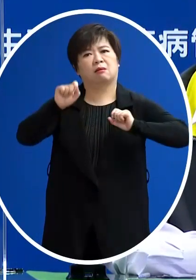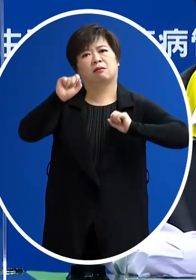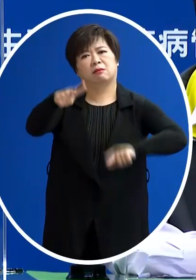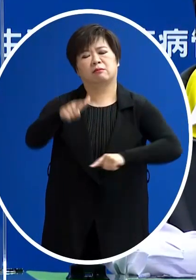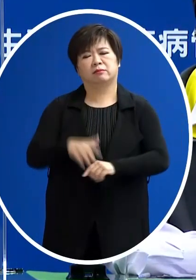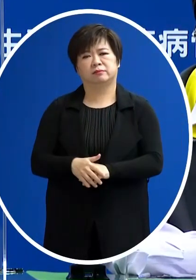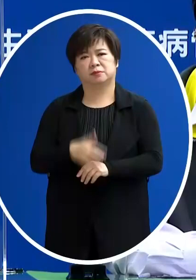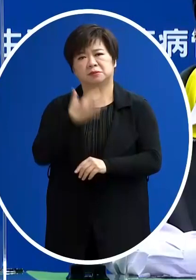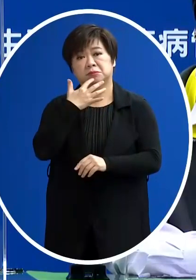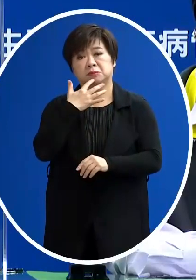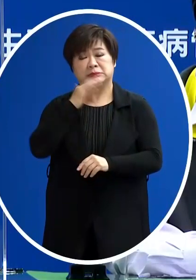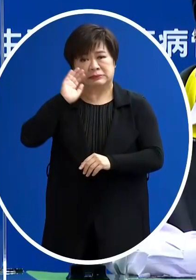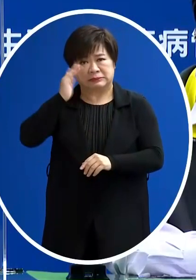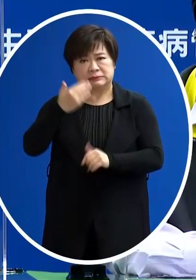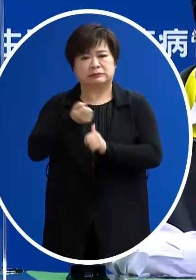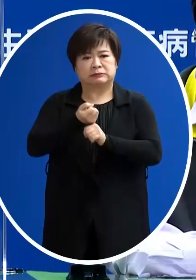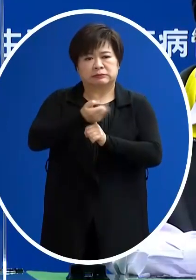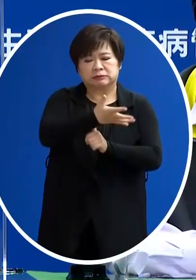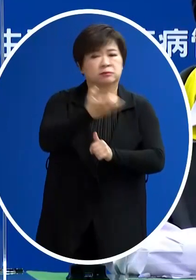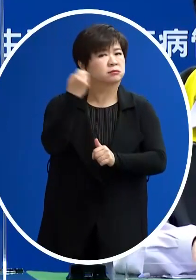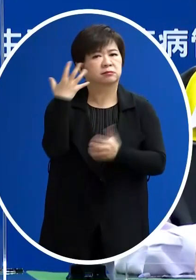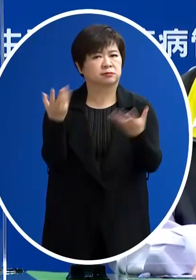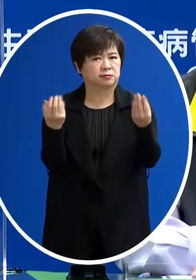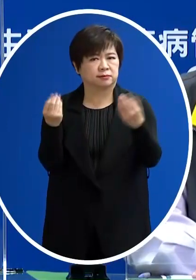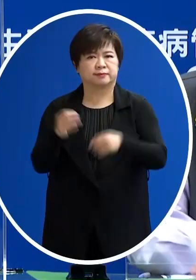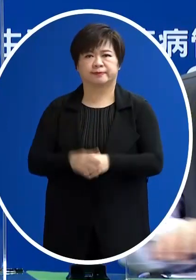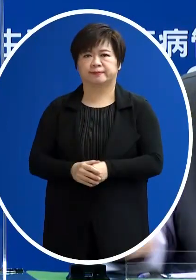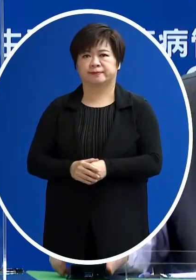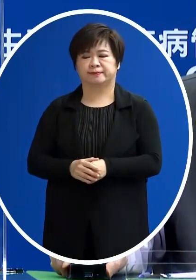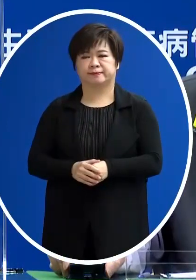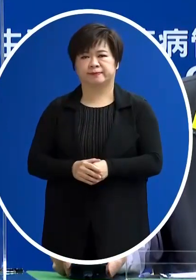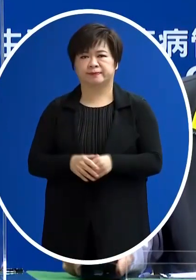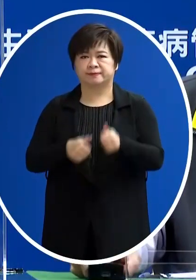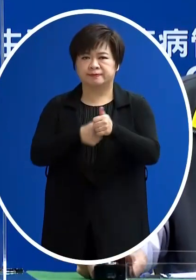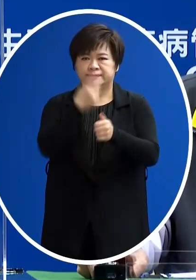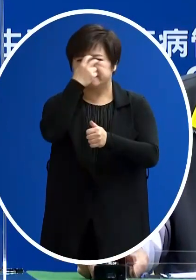有往旁边的在走，那相关的一个框列跟检验也都是阴性。